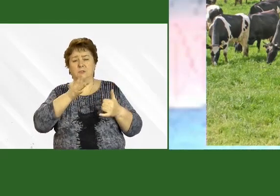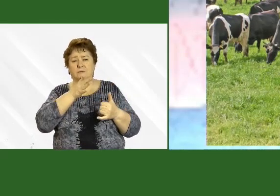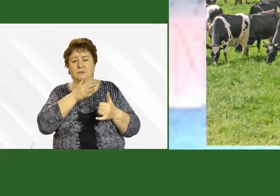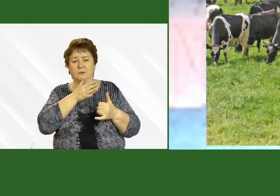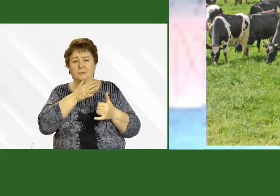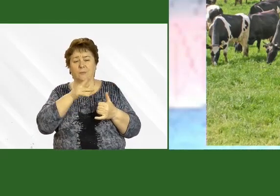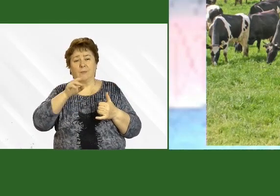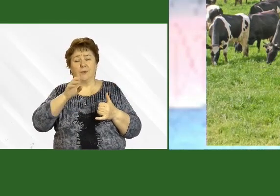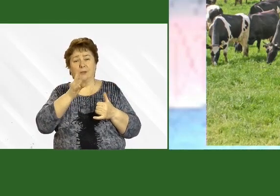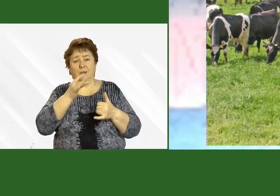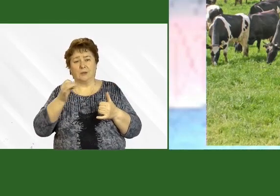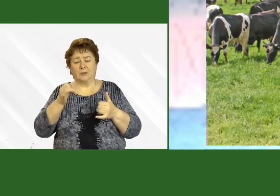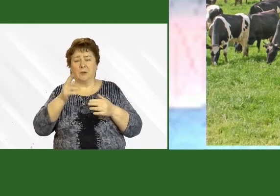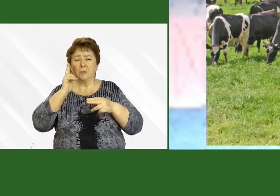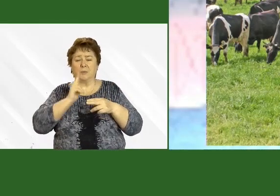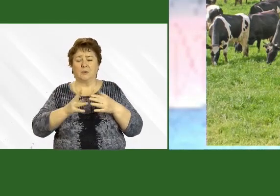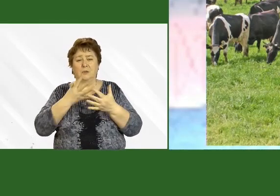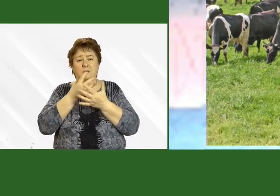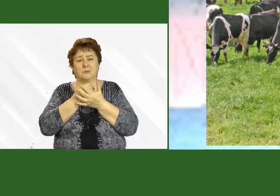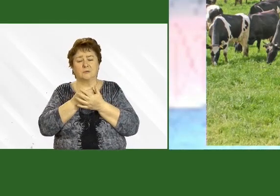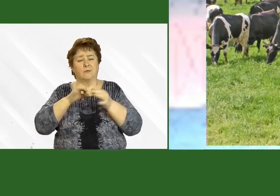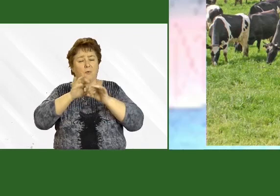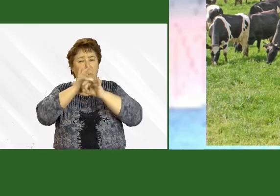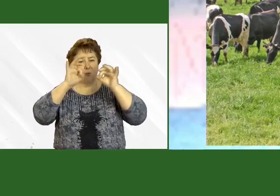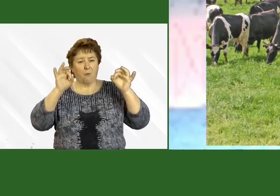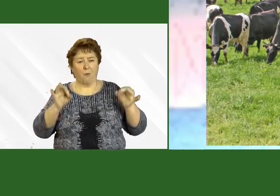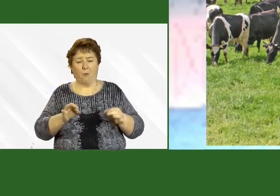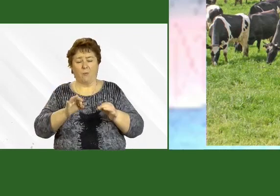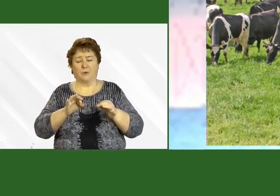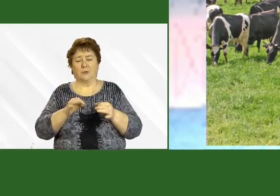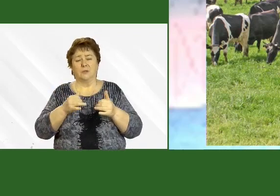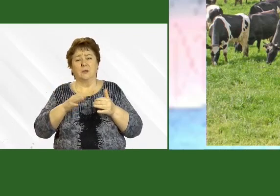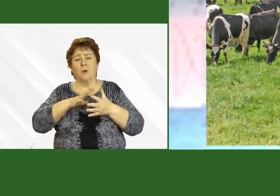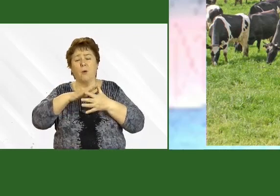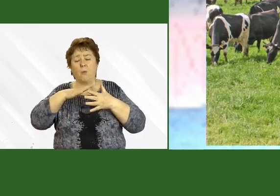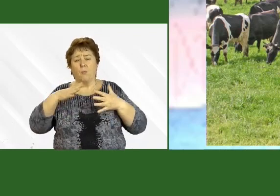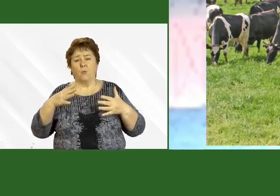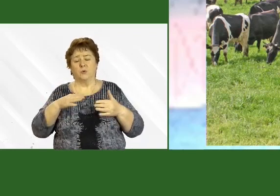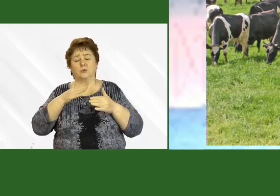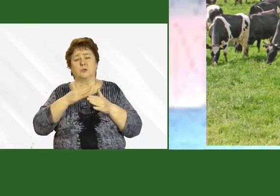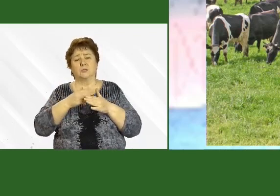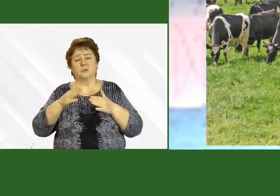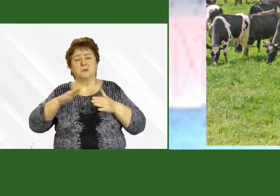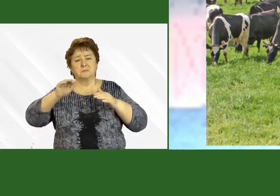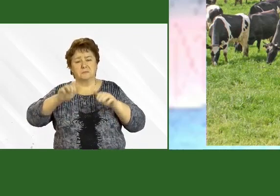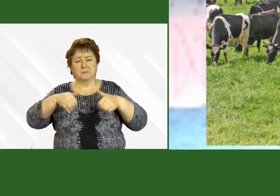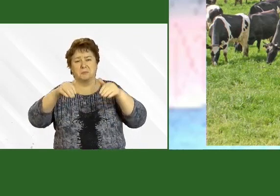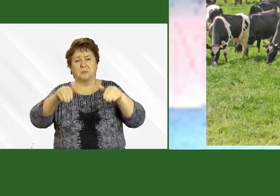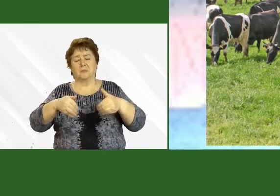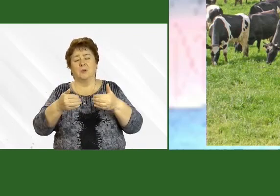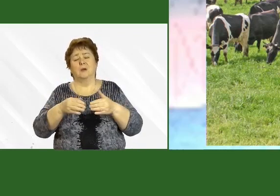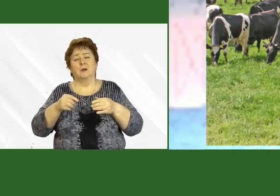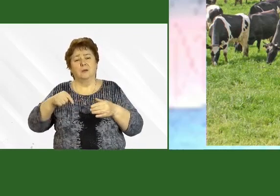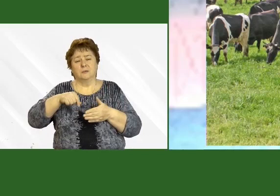прерии потерялись мой прежний облик значительная часть их распахана засевается